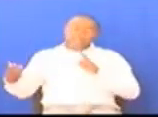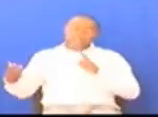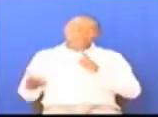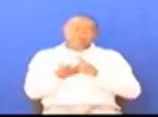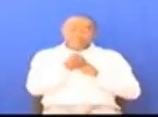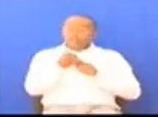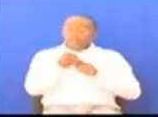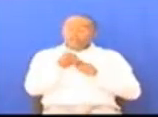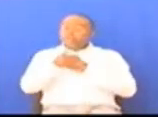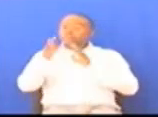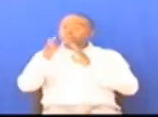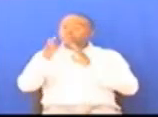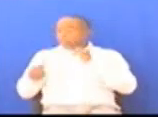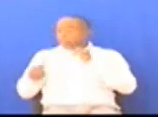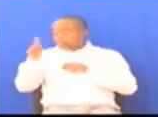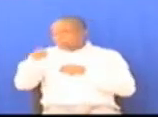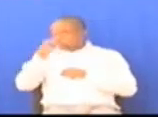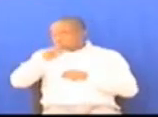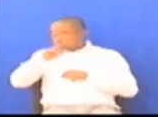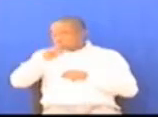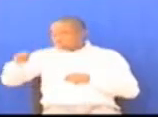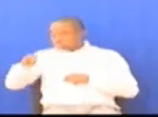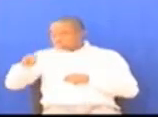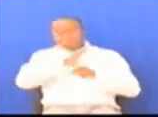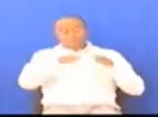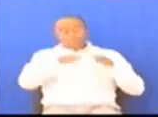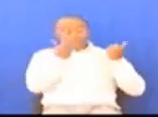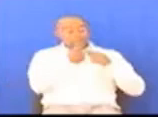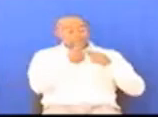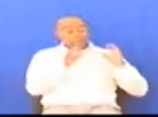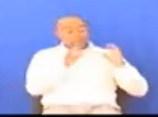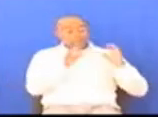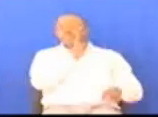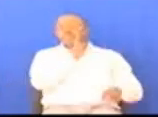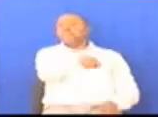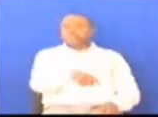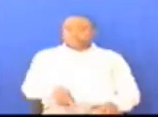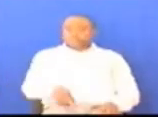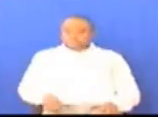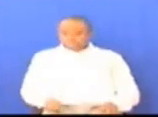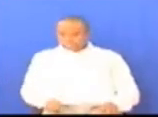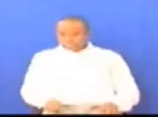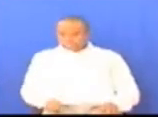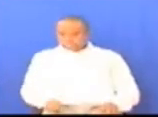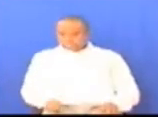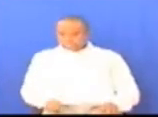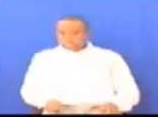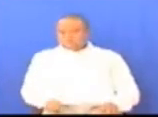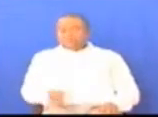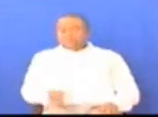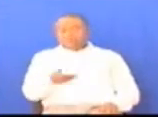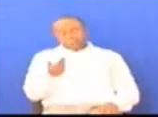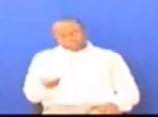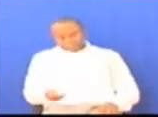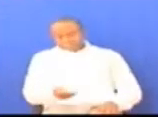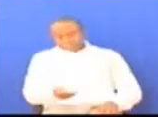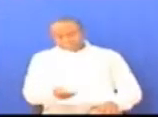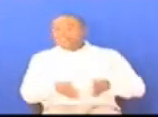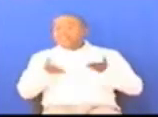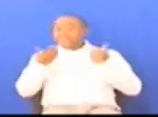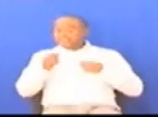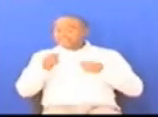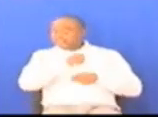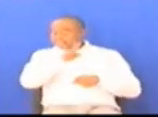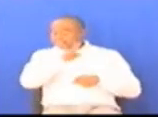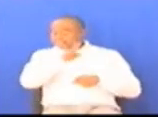sana, na mkikosa huko wapinzani wako wazuri sana watateke over. Taarifa Mheshimiwa Speaker, taarifa. Kwa hivyo turidhike